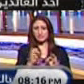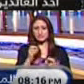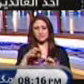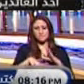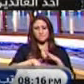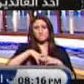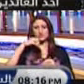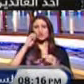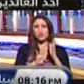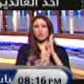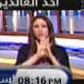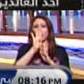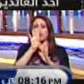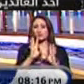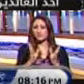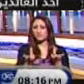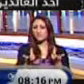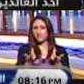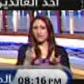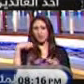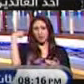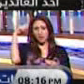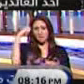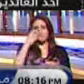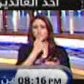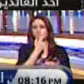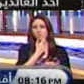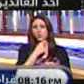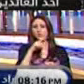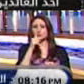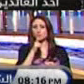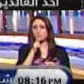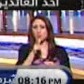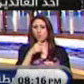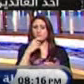النهضة اللي اتكلم عليه السيد الدكتور مرسي.